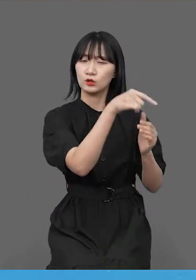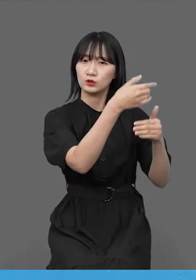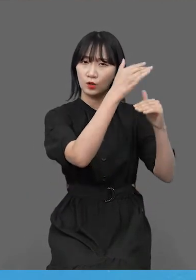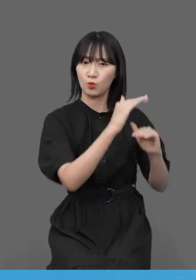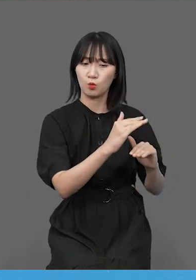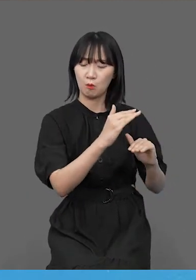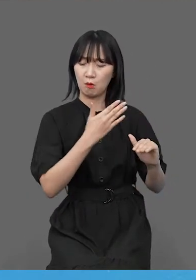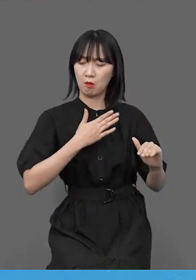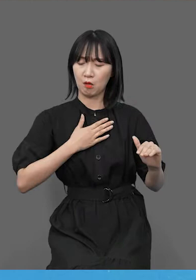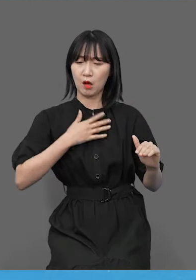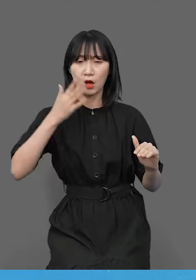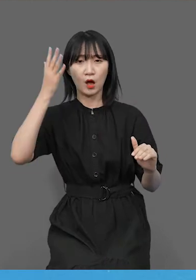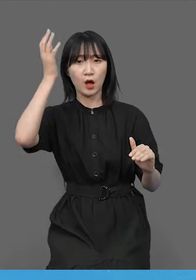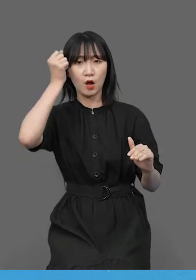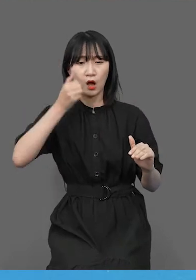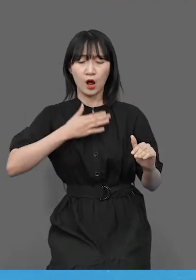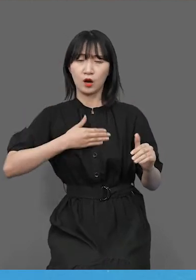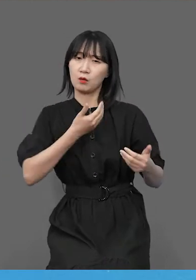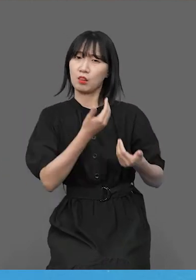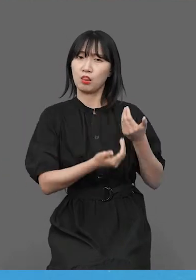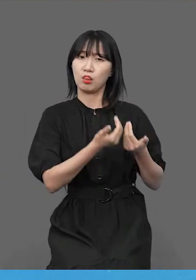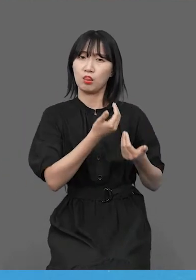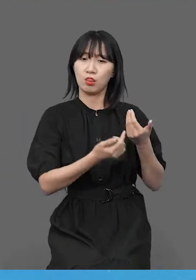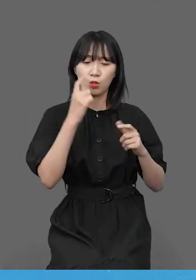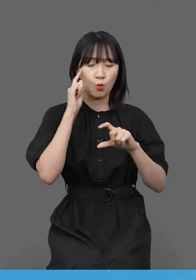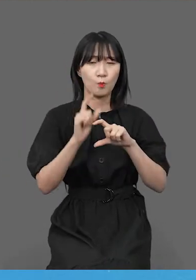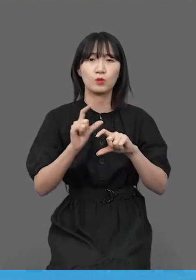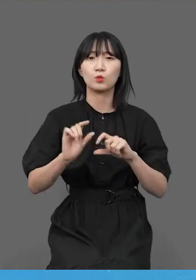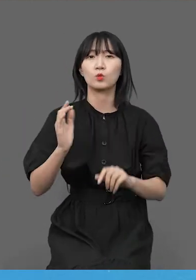자꾸만 부딪히고 고민이 될 수밖에 없었던 것이죠.